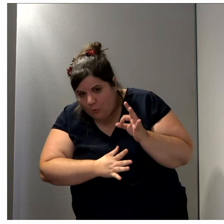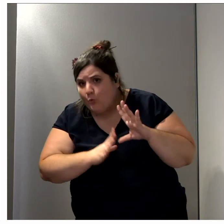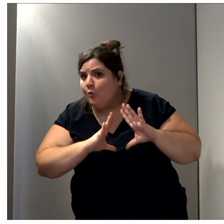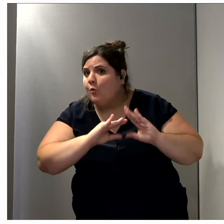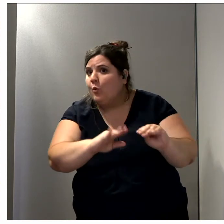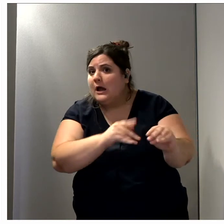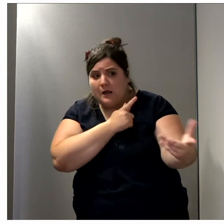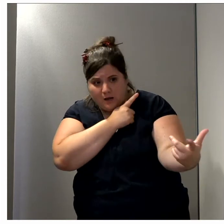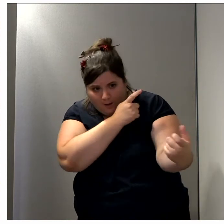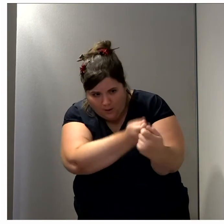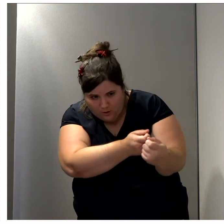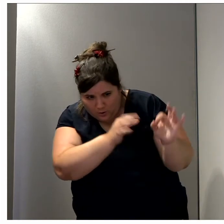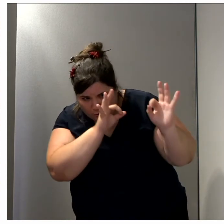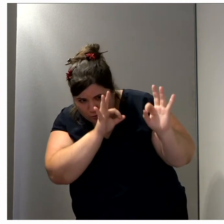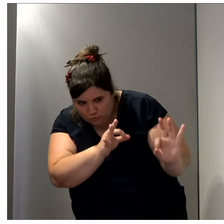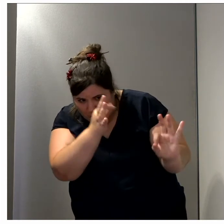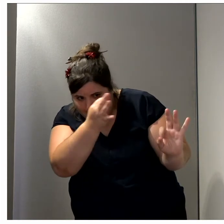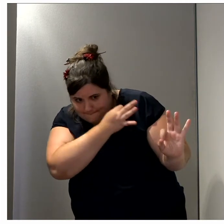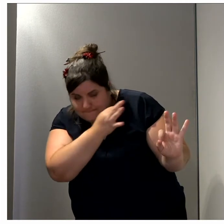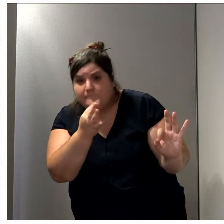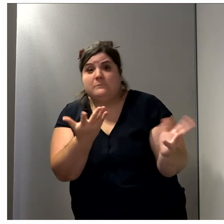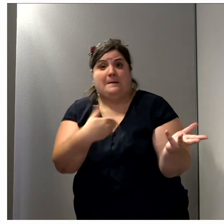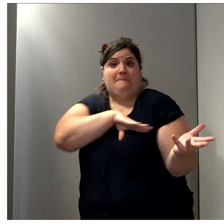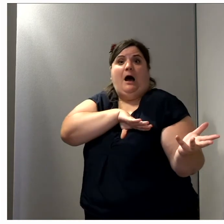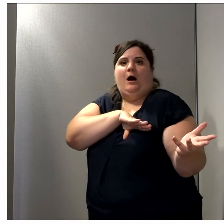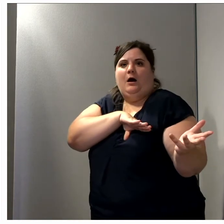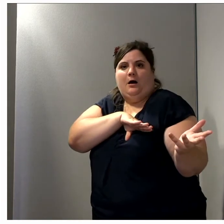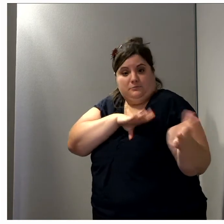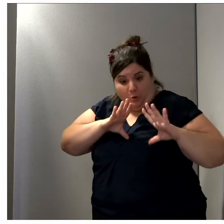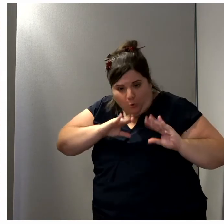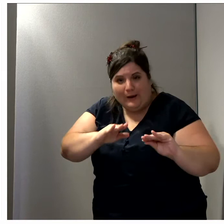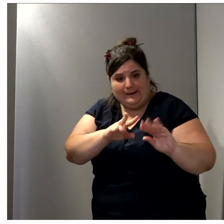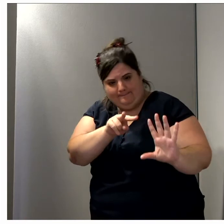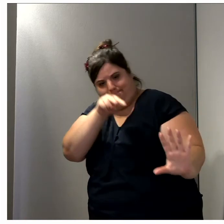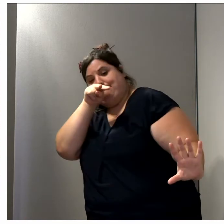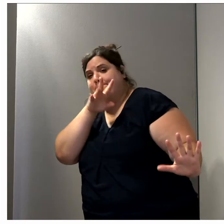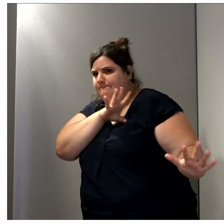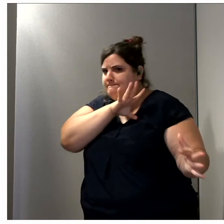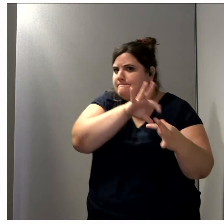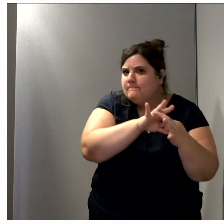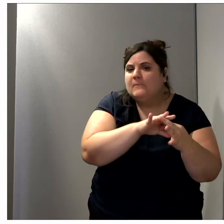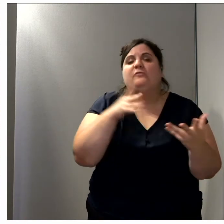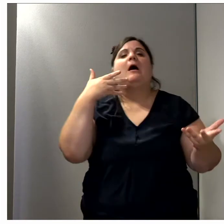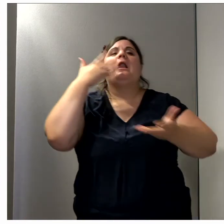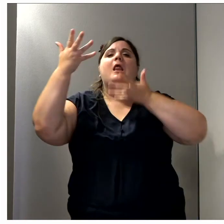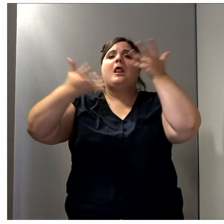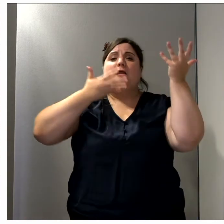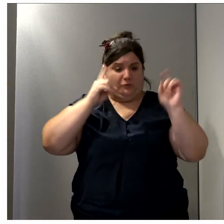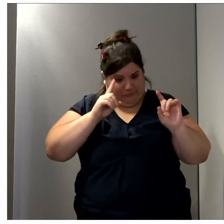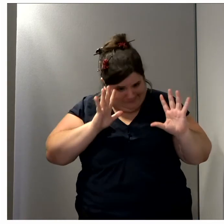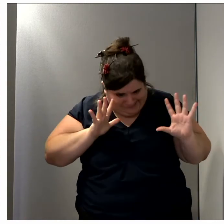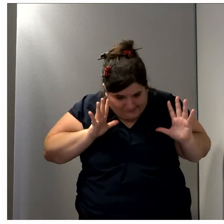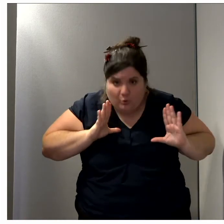parce qu'on peut construire ensemble sur la réalité de la vie et sur cette aide humaine,